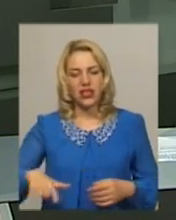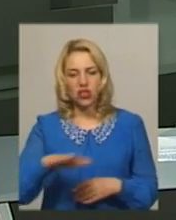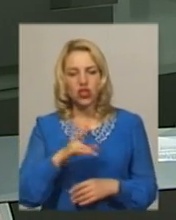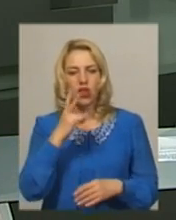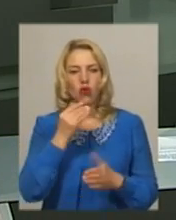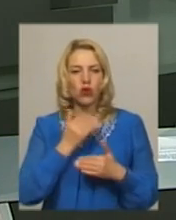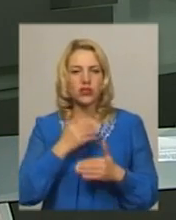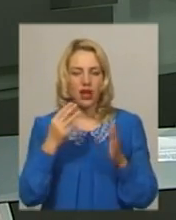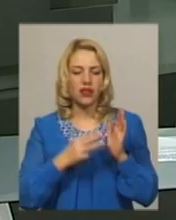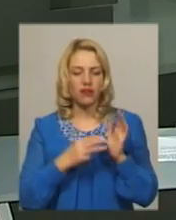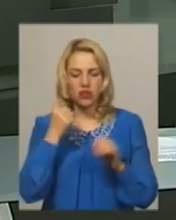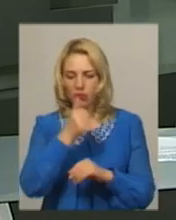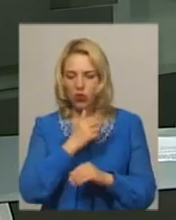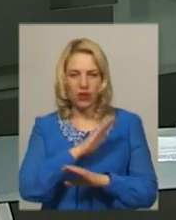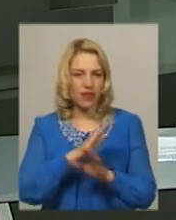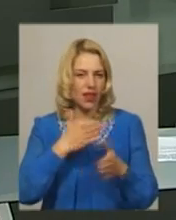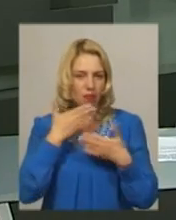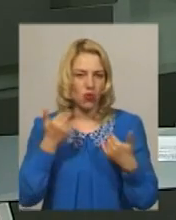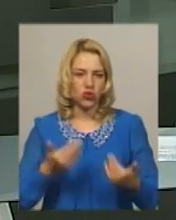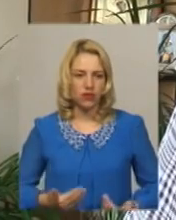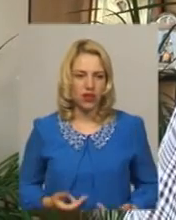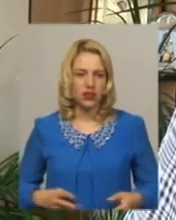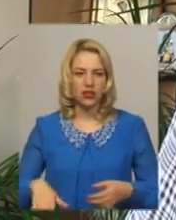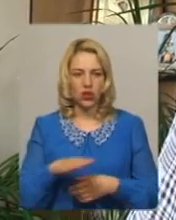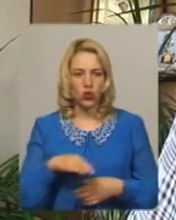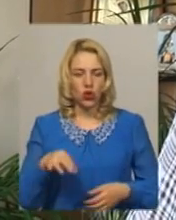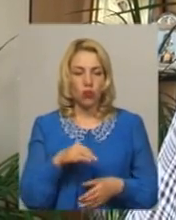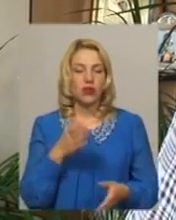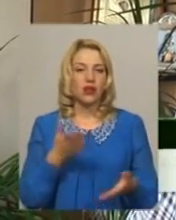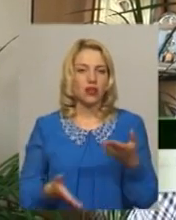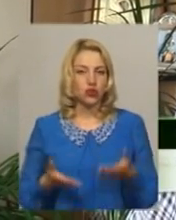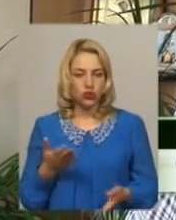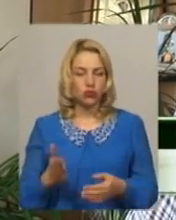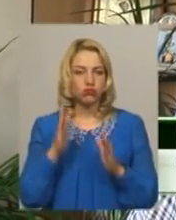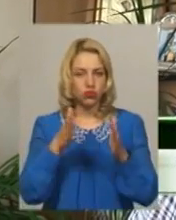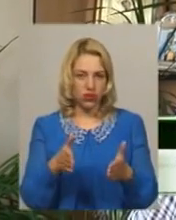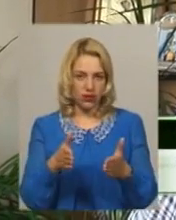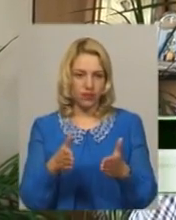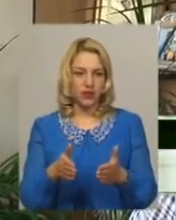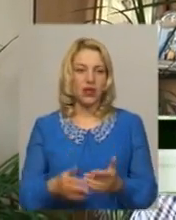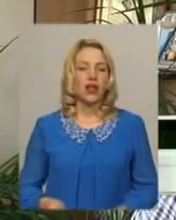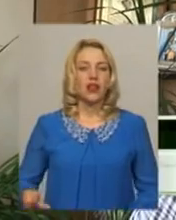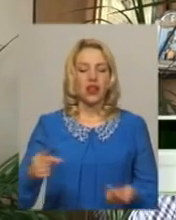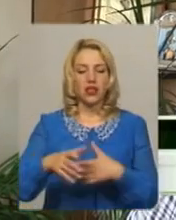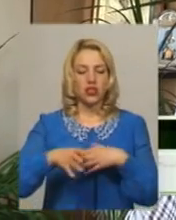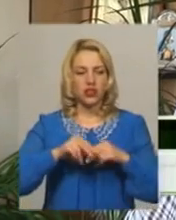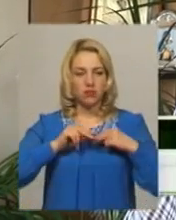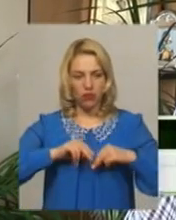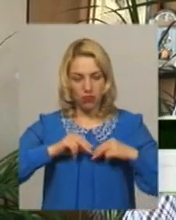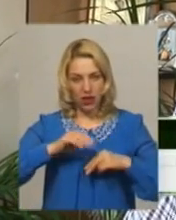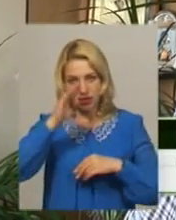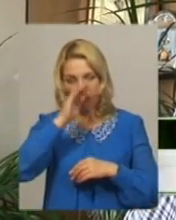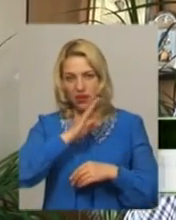проживали на території області, каже Ніна Магур. В разі, якщо буде належна співпраця